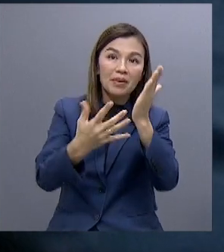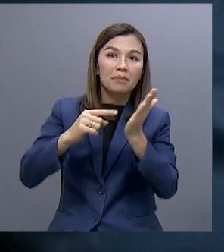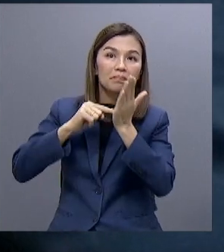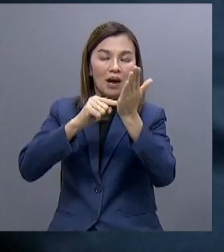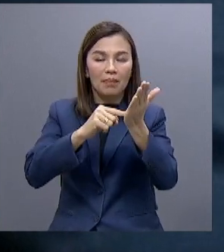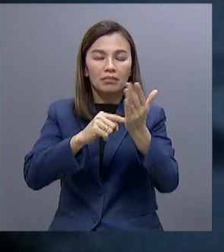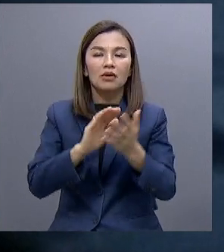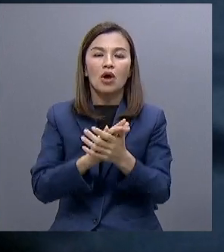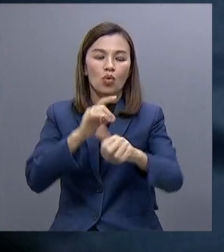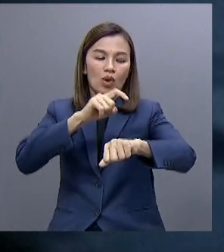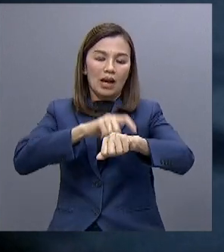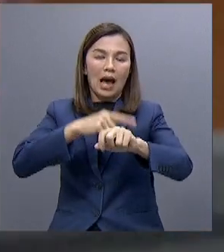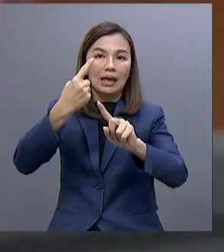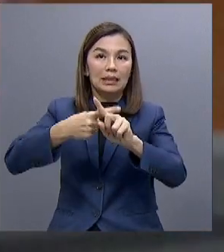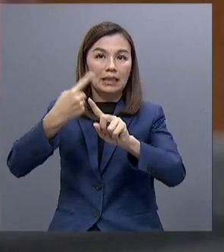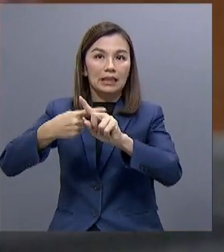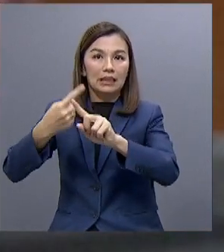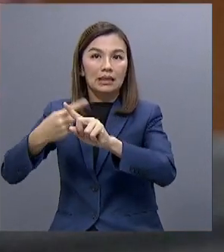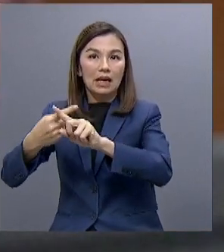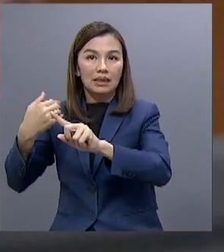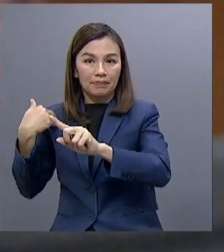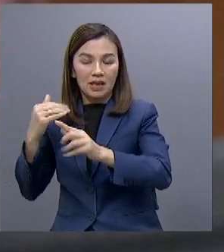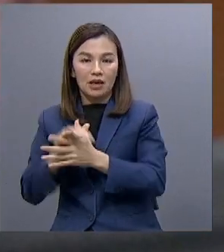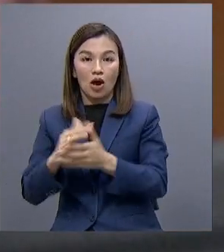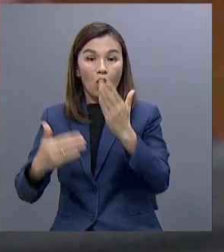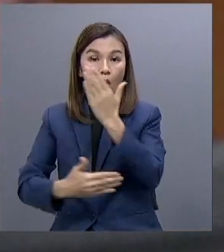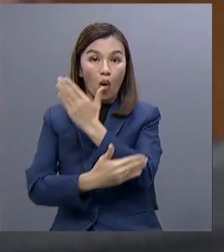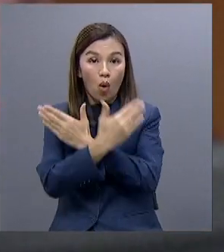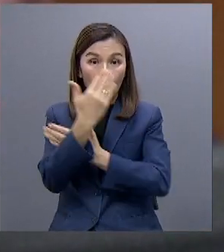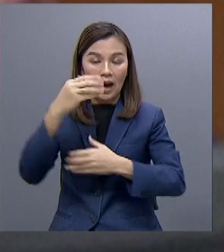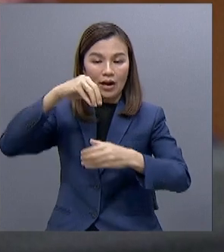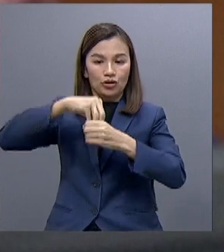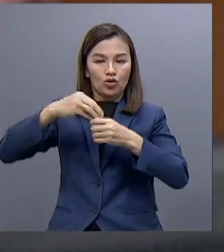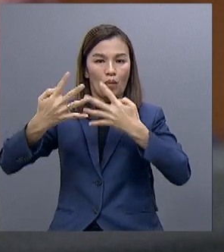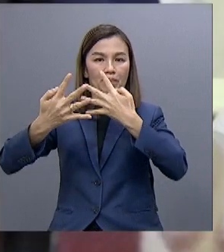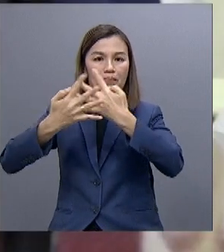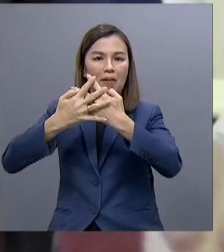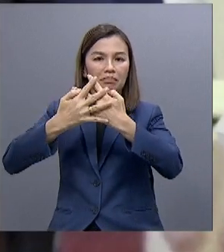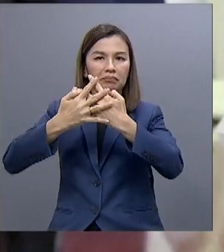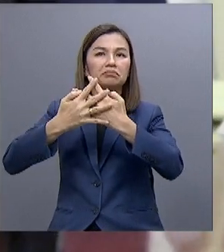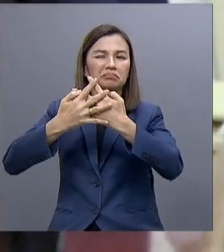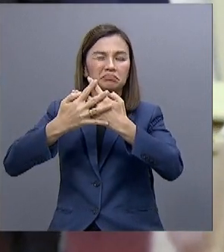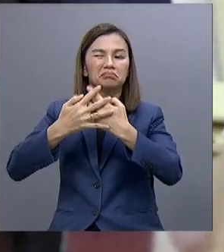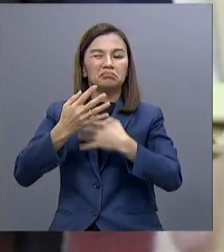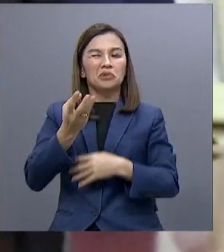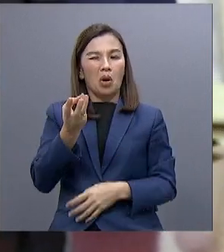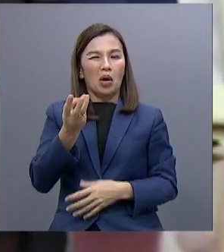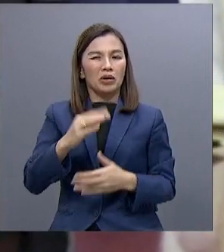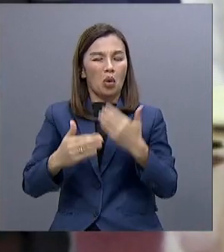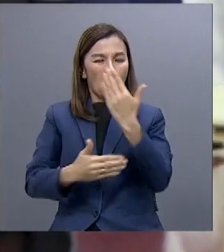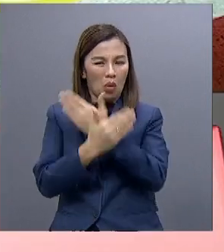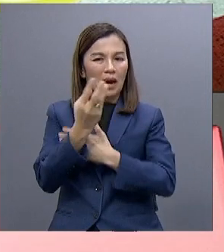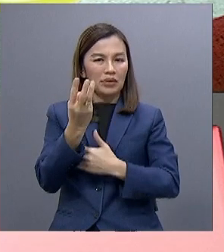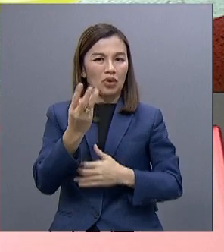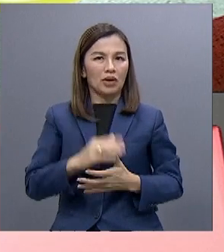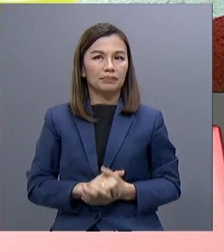เดือนค่ะดังนั้นเชื่อกันว่าโอกาสที่ทรัมป์จะต้องเข้าไปอยู่ในเรือนจำมีความเป็นไปได้น้อยมาก